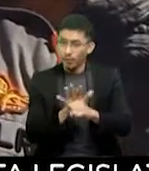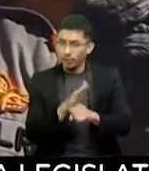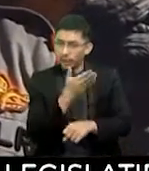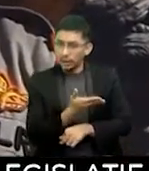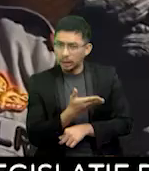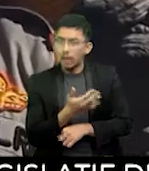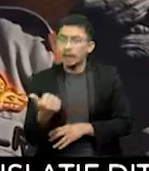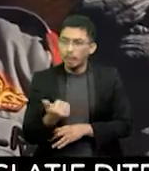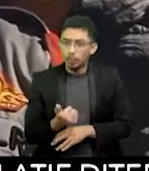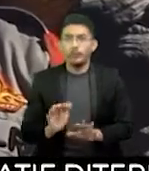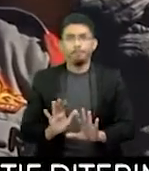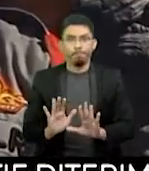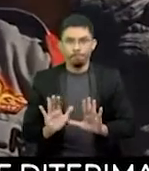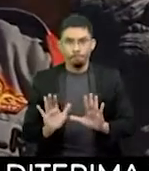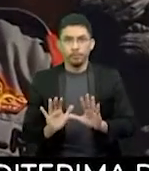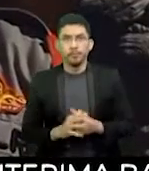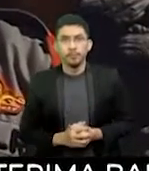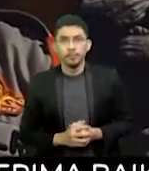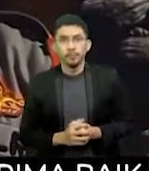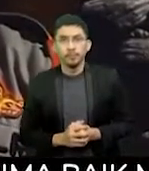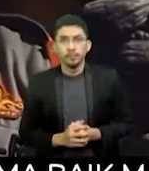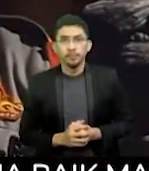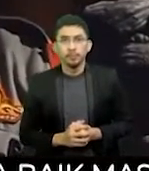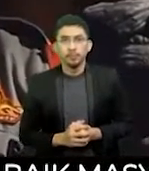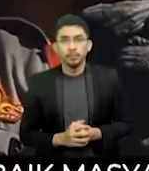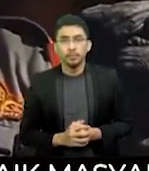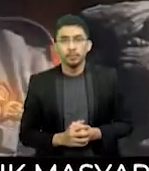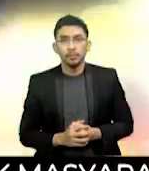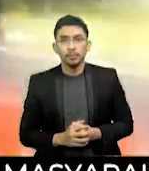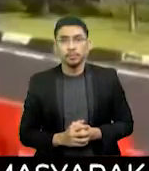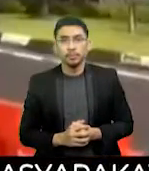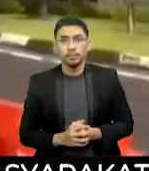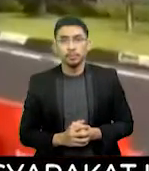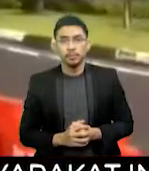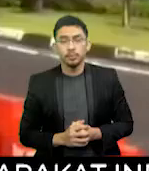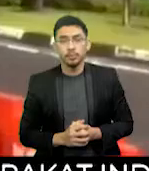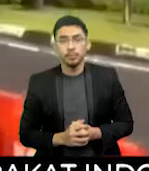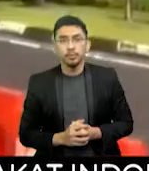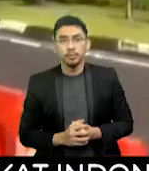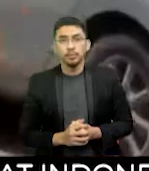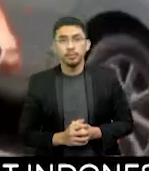tamu untuk sementara waktu pada proses terkena COVID. Ya.